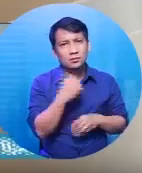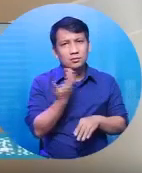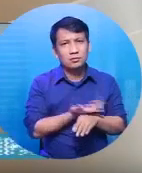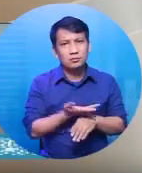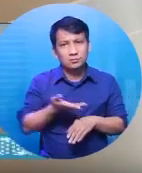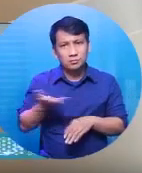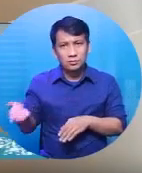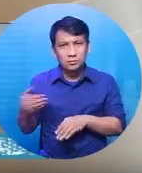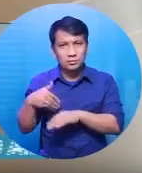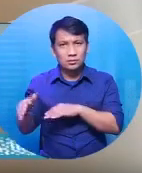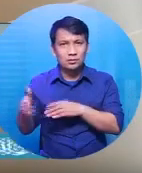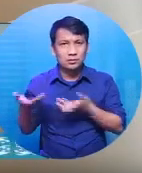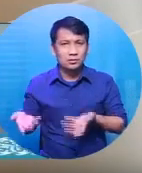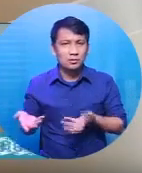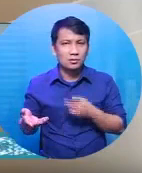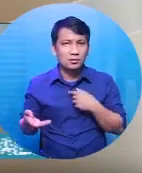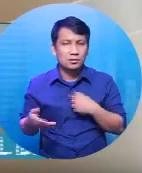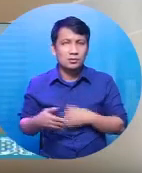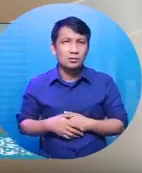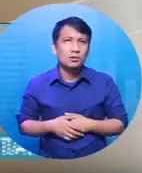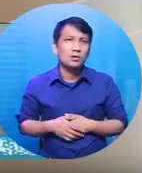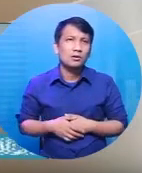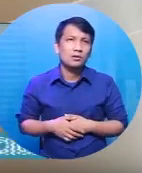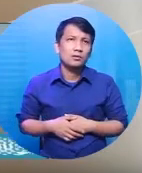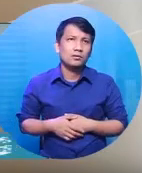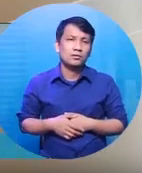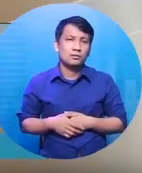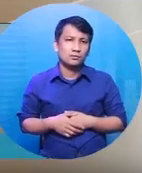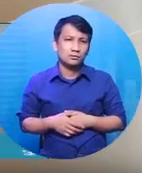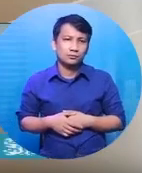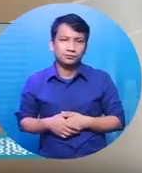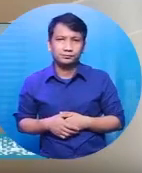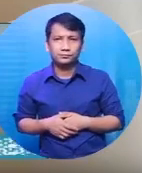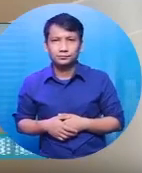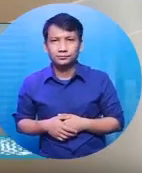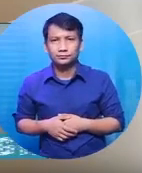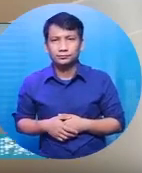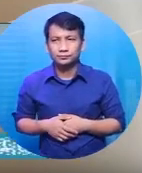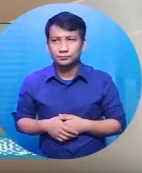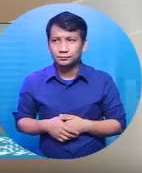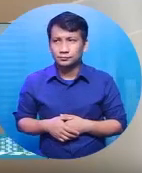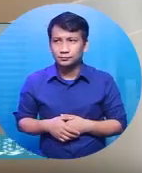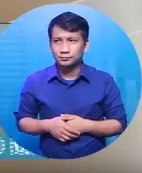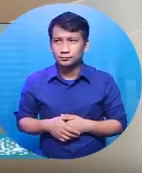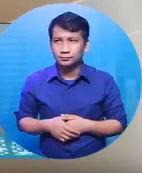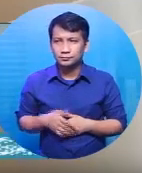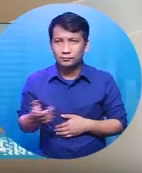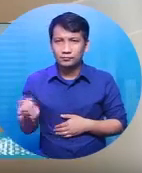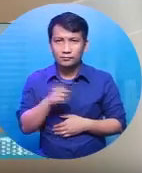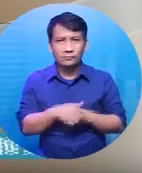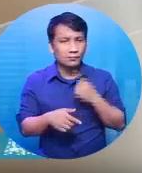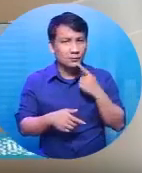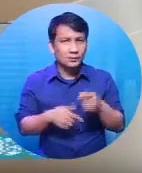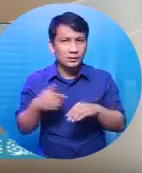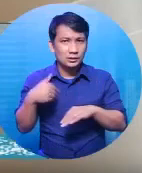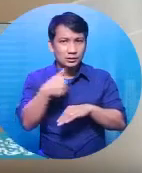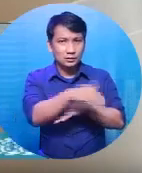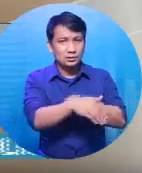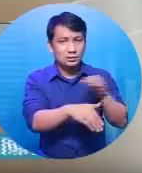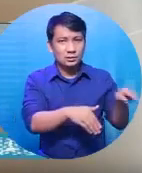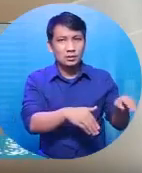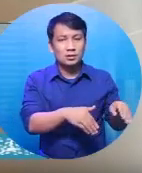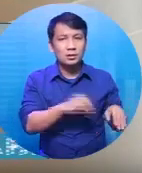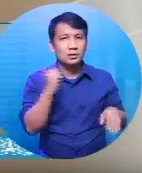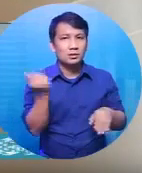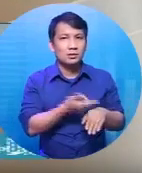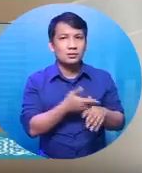at wala na dito sa minamahal niya. Hindi po, sir. Hindi po totoo yan, sir. Ganito po kasi yan, sir. Pag nagpadala siya dyan, napunta